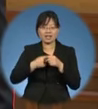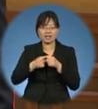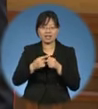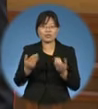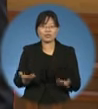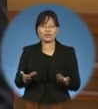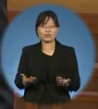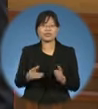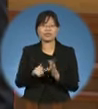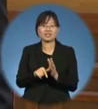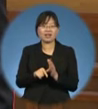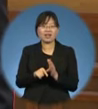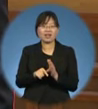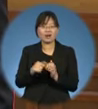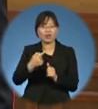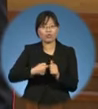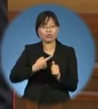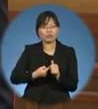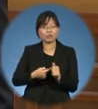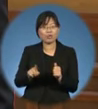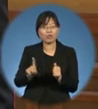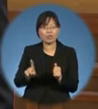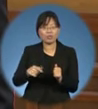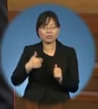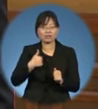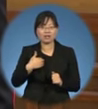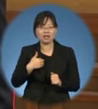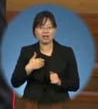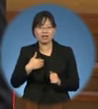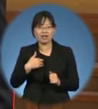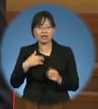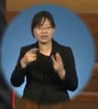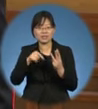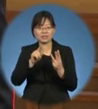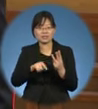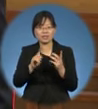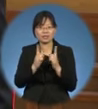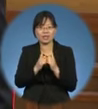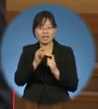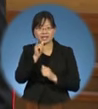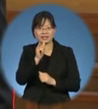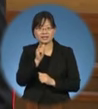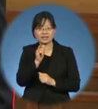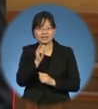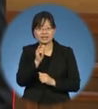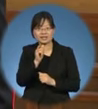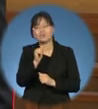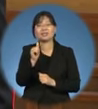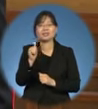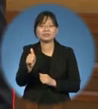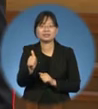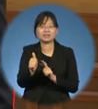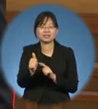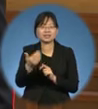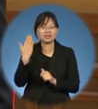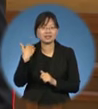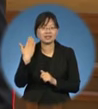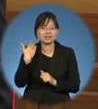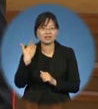예. 그런 시절에 우연히 예. 이제 저희 그 삼촌뻘 되는 분이